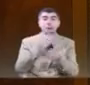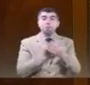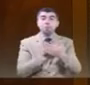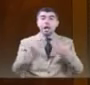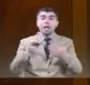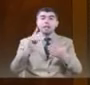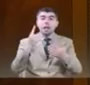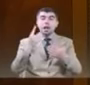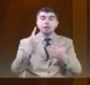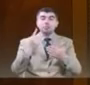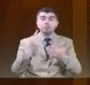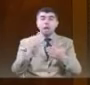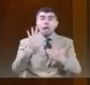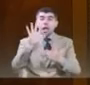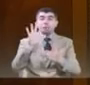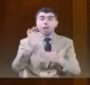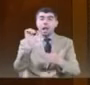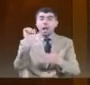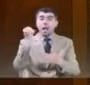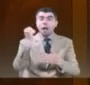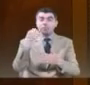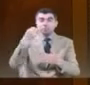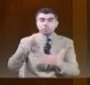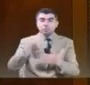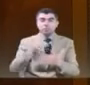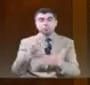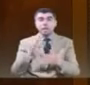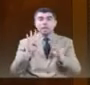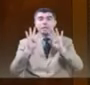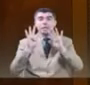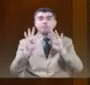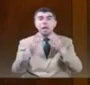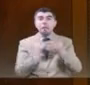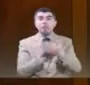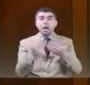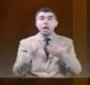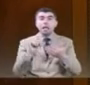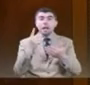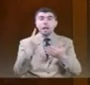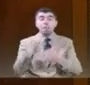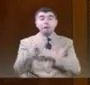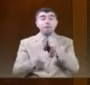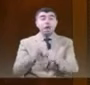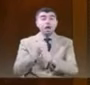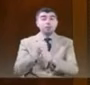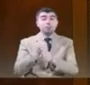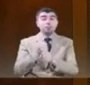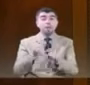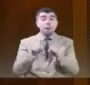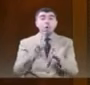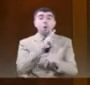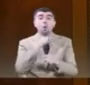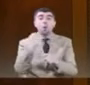41 مليار درهم خلال ال5 سنوات الأولى، أي بمعدل 8 مليار ديال الدرهم، لأن الدولة غتساهم